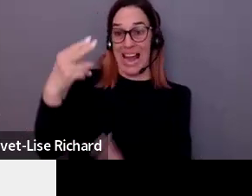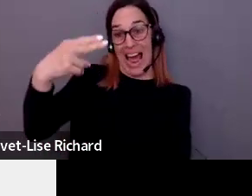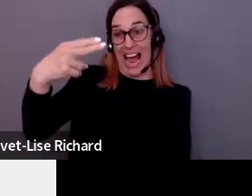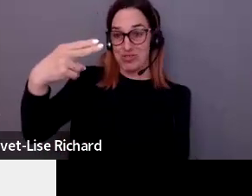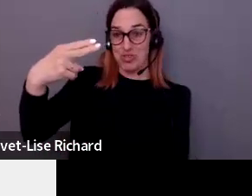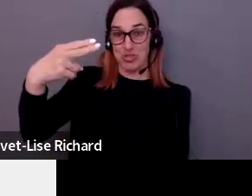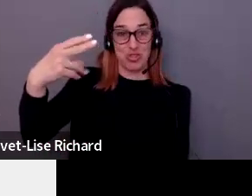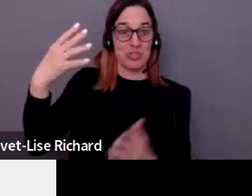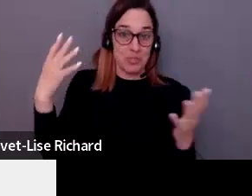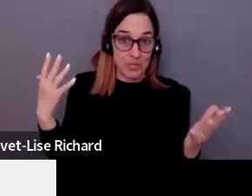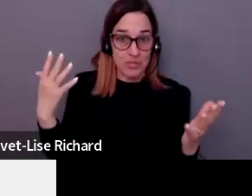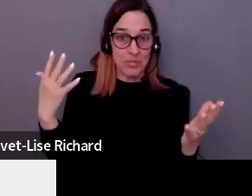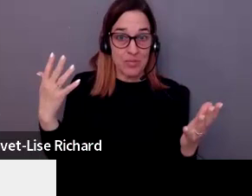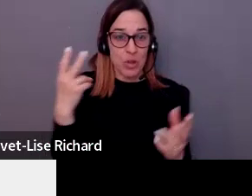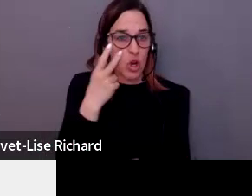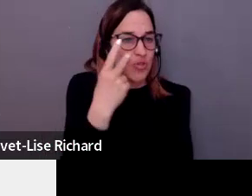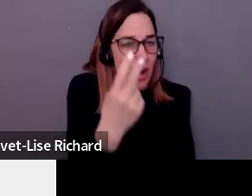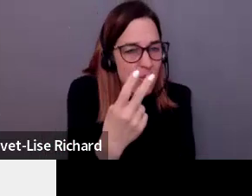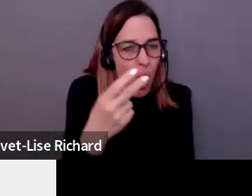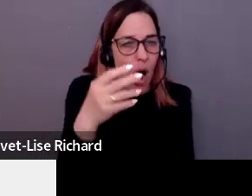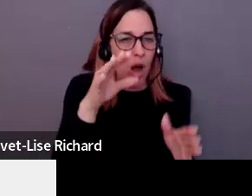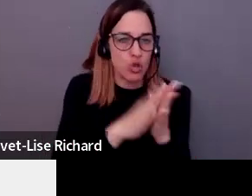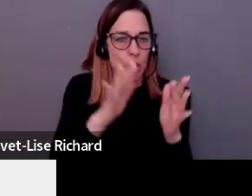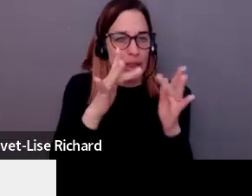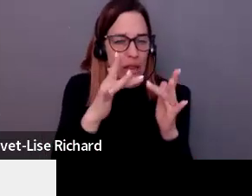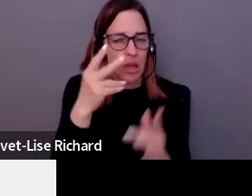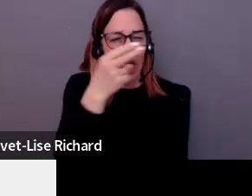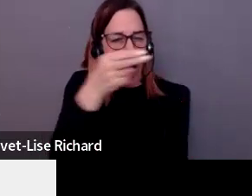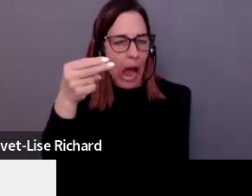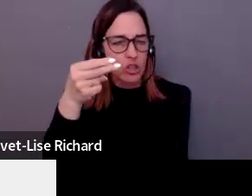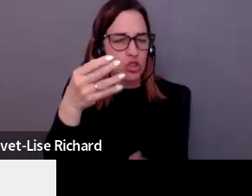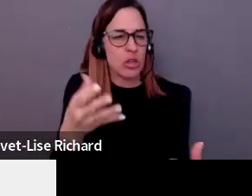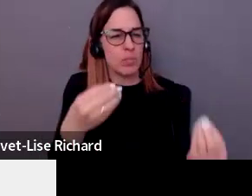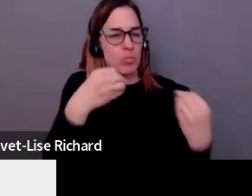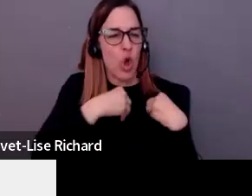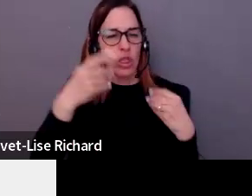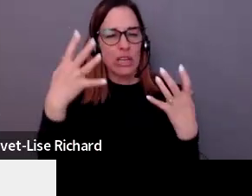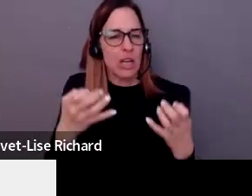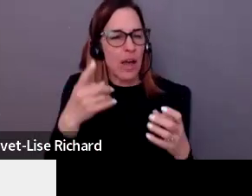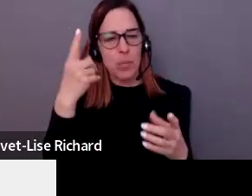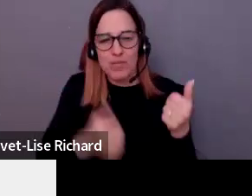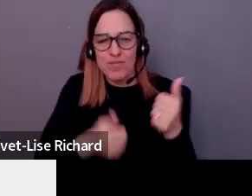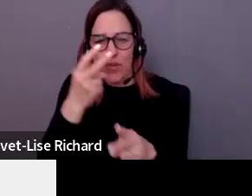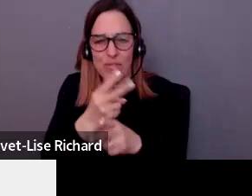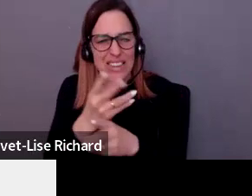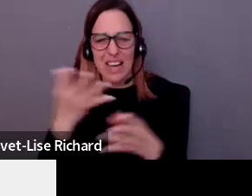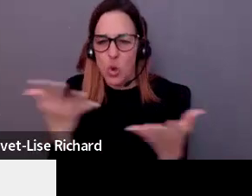en H. OK, là, je vais aller voir qu'est-ce qui va avantager ma morphologie, qu'est-ce que je dois éviter.